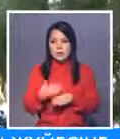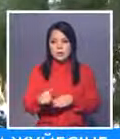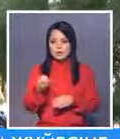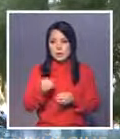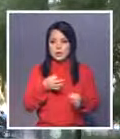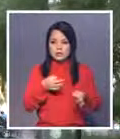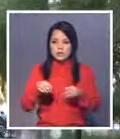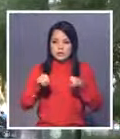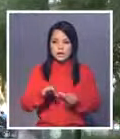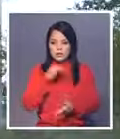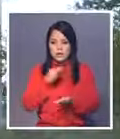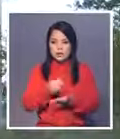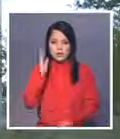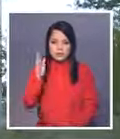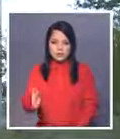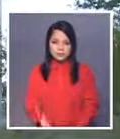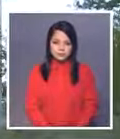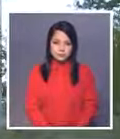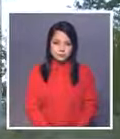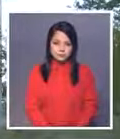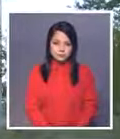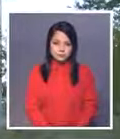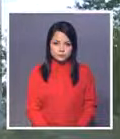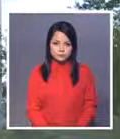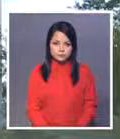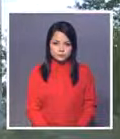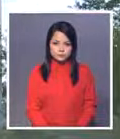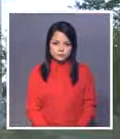тарқатылып келеді. Қызылордадан Ақерке Берікбекқызы, Нұрлыбек Нұрмахан, Қазақстан ұлттық телеарнасы.